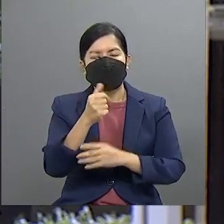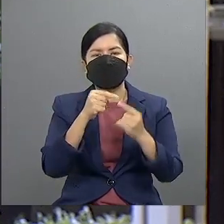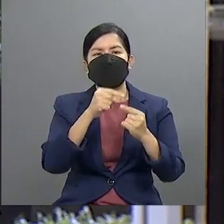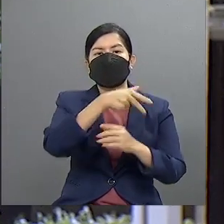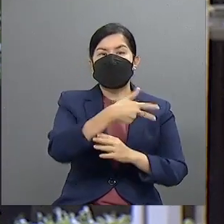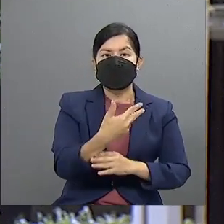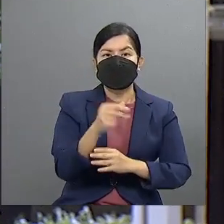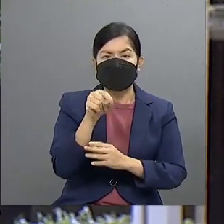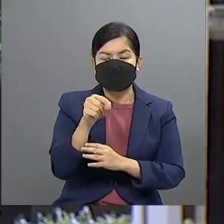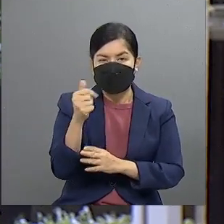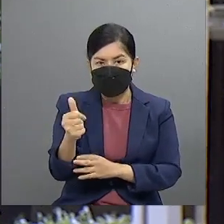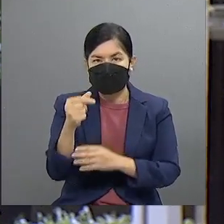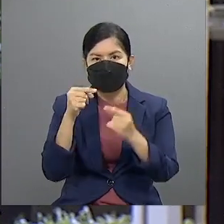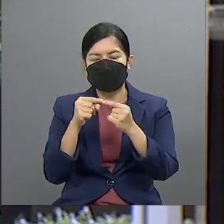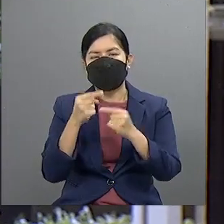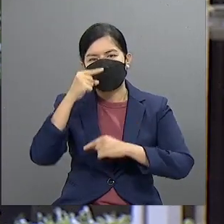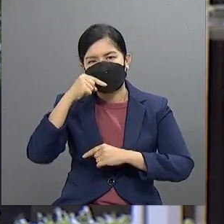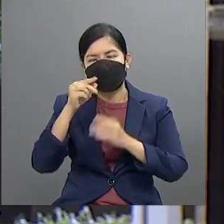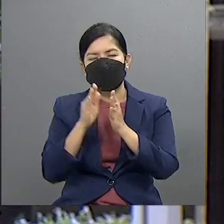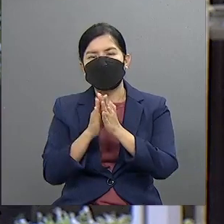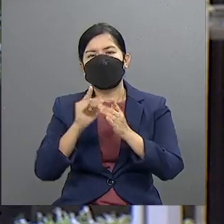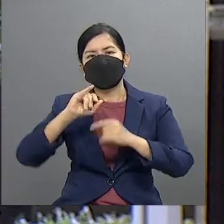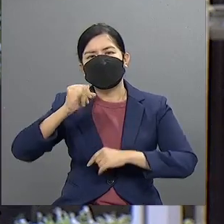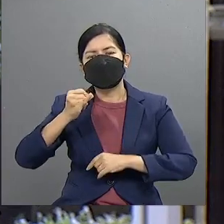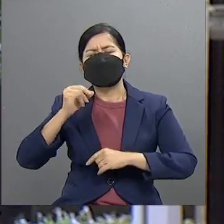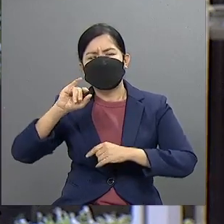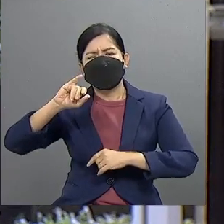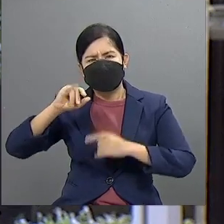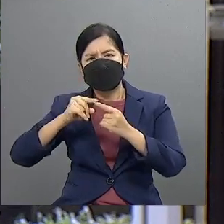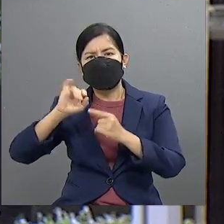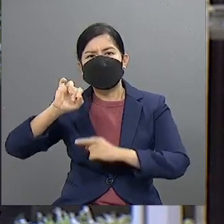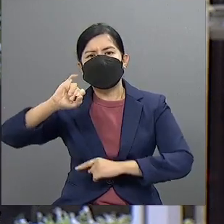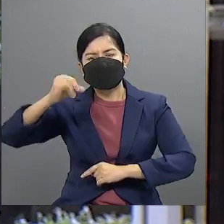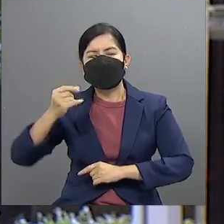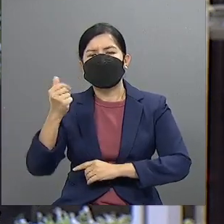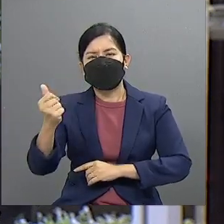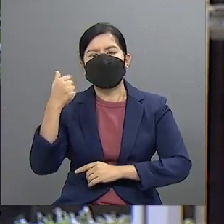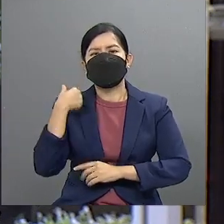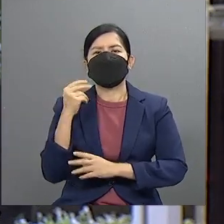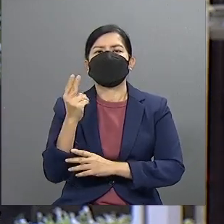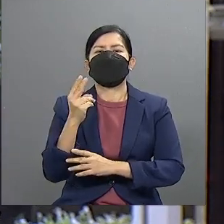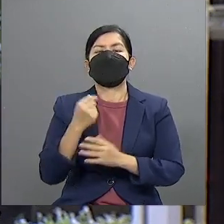วมใจก็ได้นะคะลองสอบถามช่องทางการลงทะเบียนหรือให้เขาลงทะเบียนให้หน่อยแอปเป๋าตังลงได ้ หรือว่า